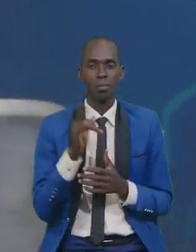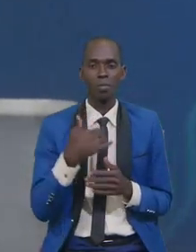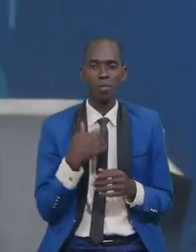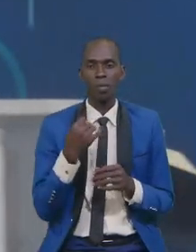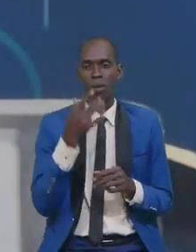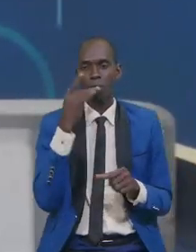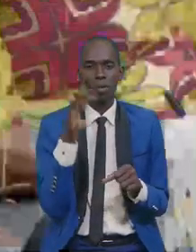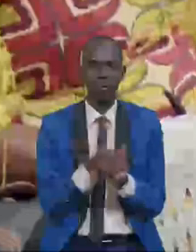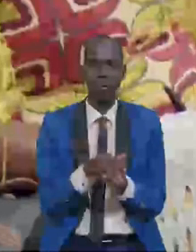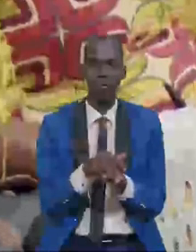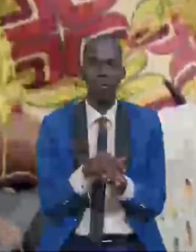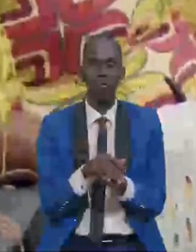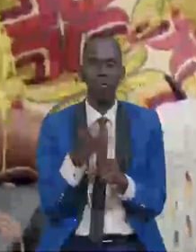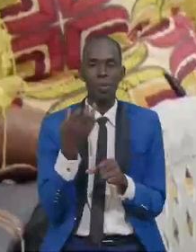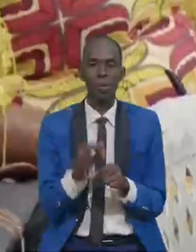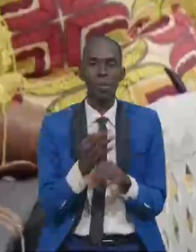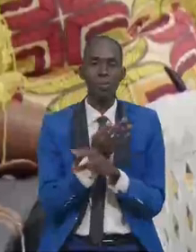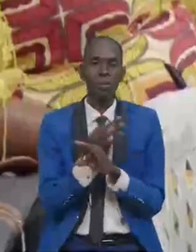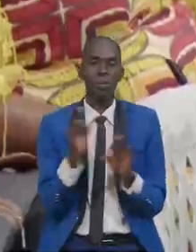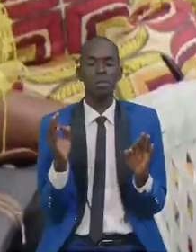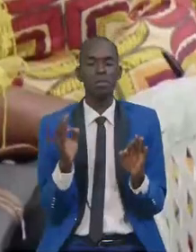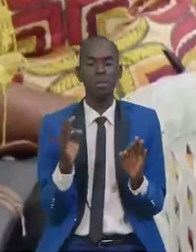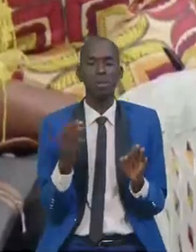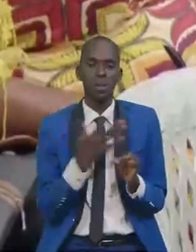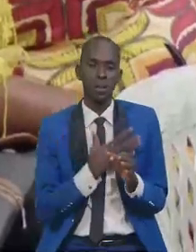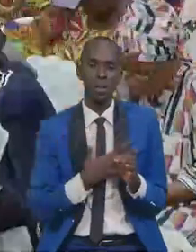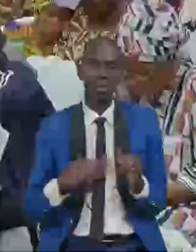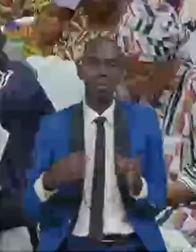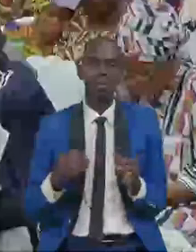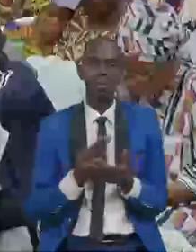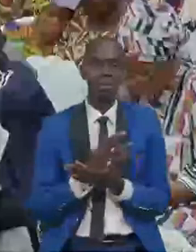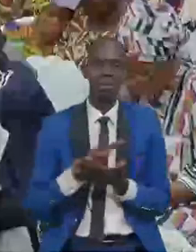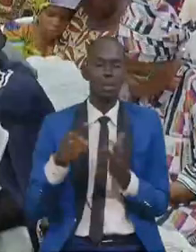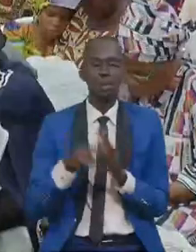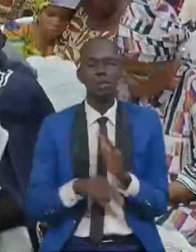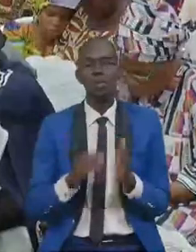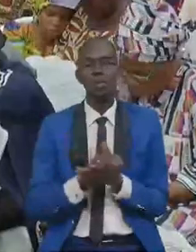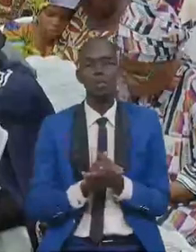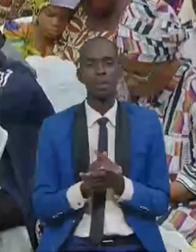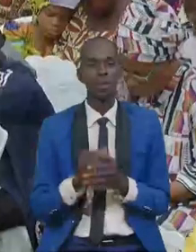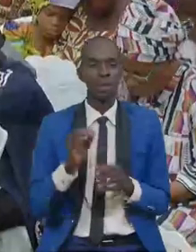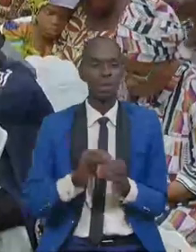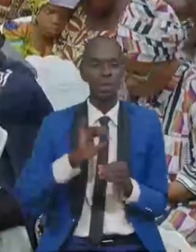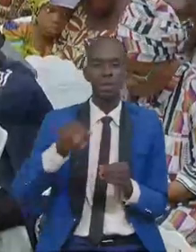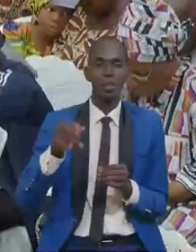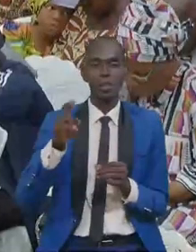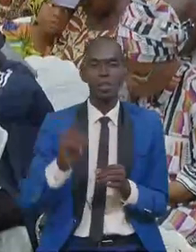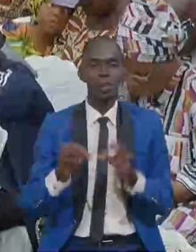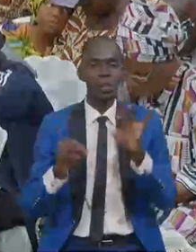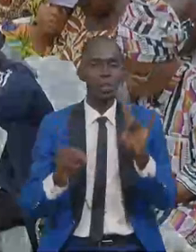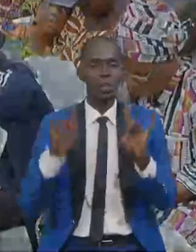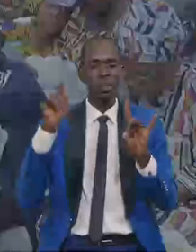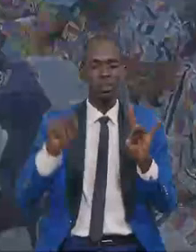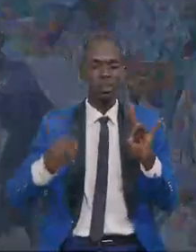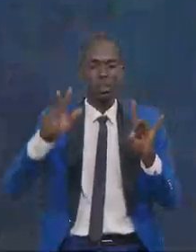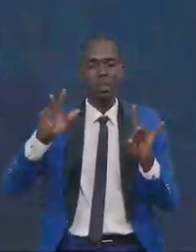promesse de la libération et de la sainteté. Jean au chapitre 8,